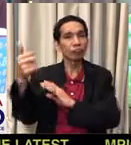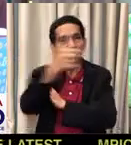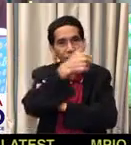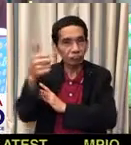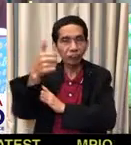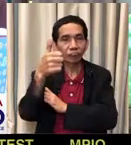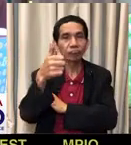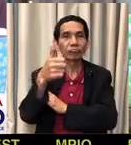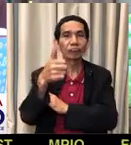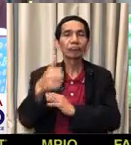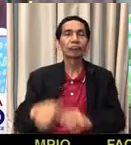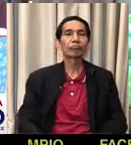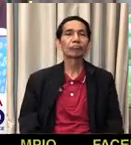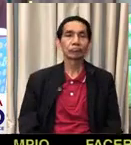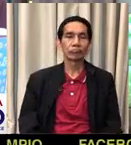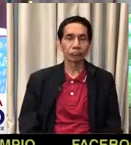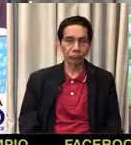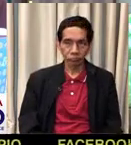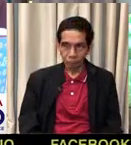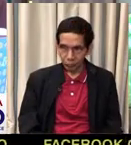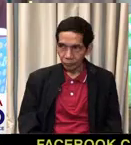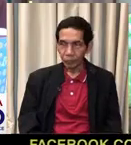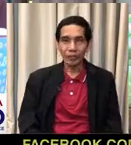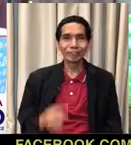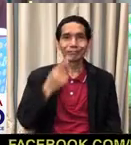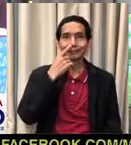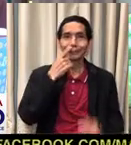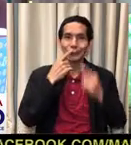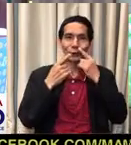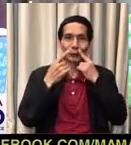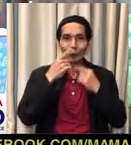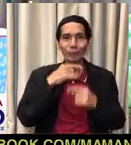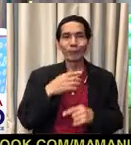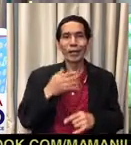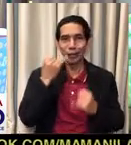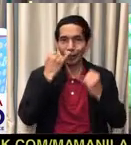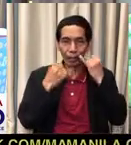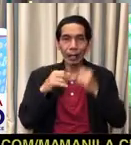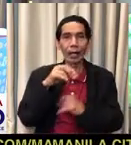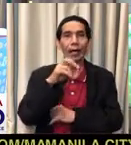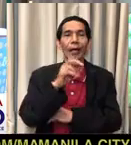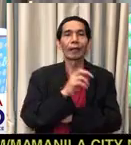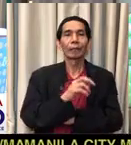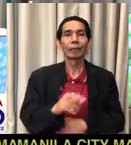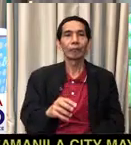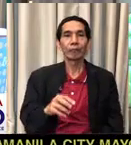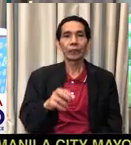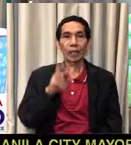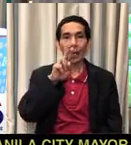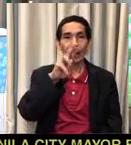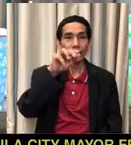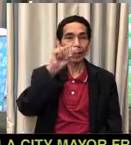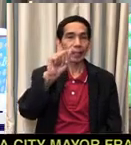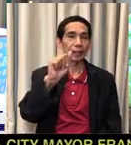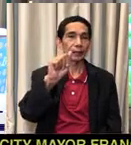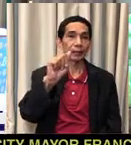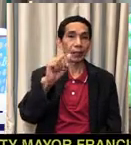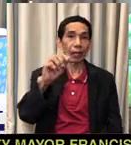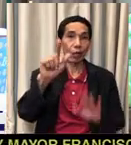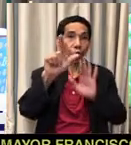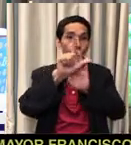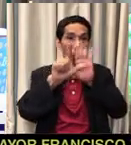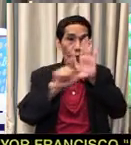Oh. Pipilitin kong tagalugin, mga duguin ng ilong ko. Oh. Ayan na. RA. Oh, ito po